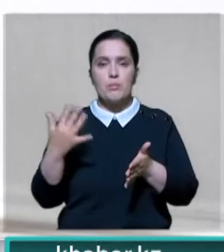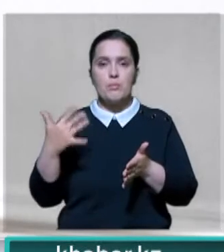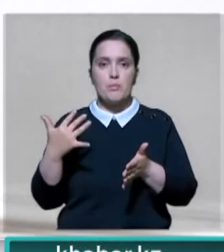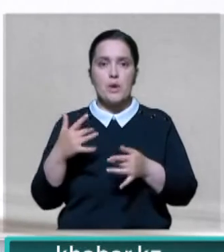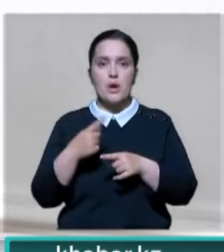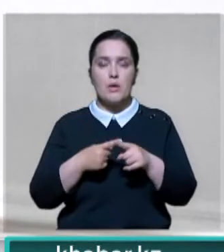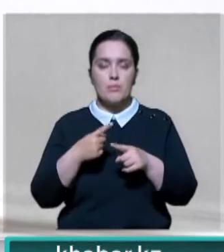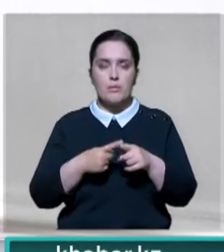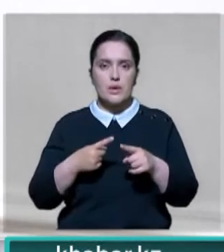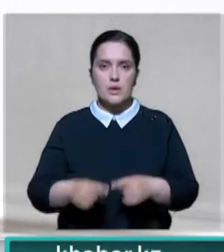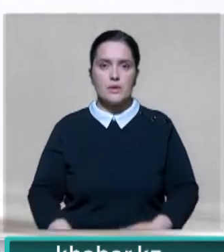узи экспертного класса